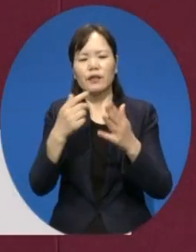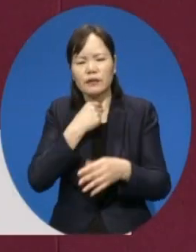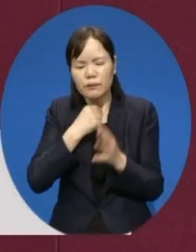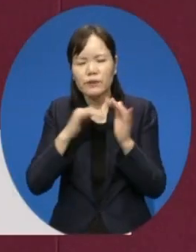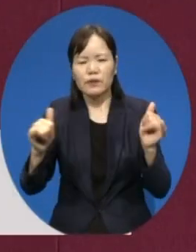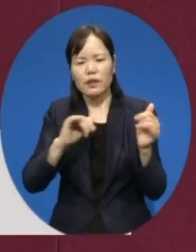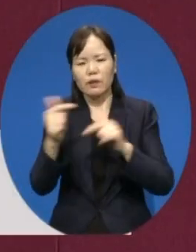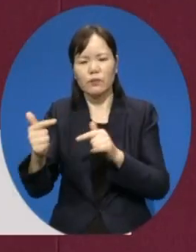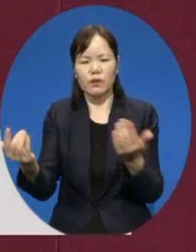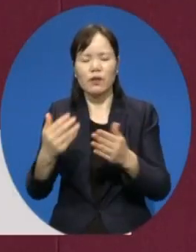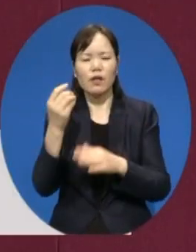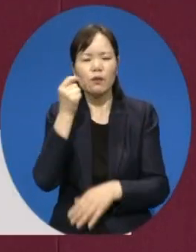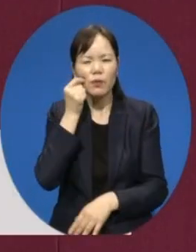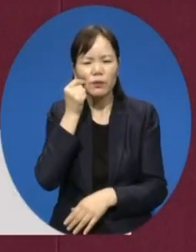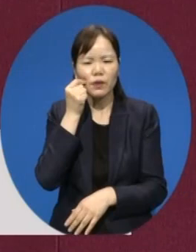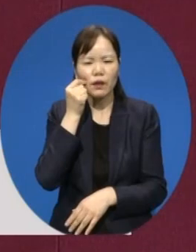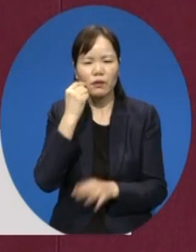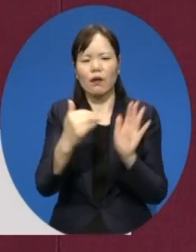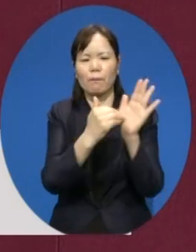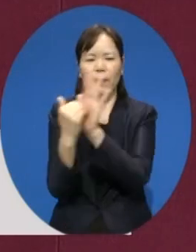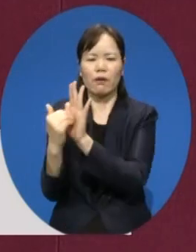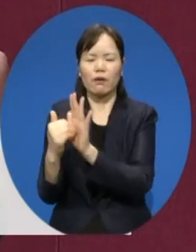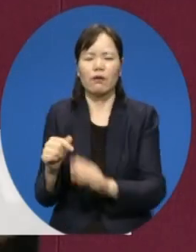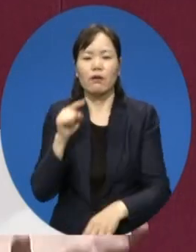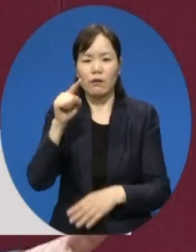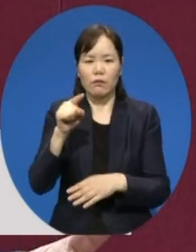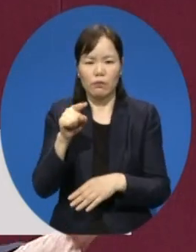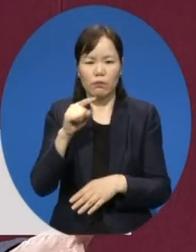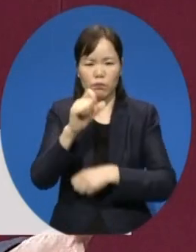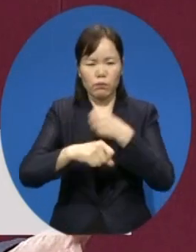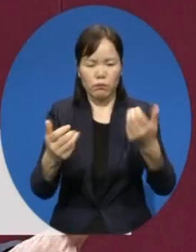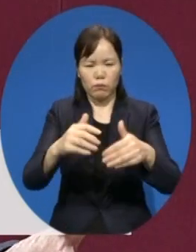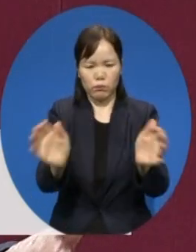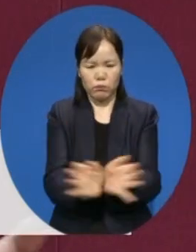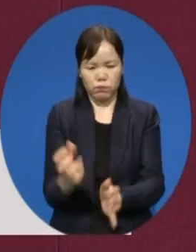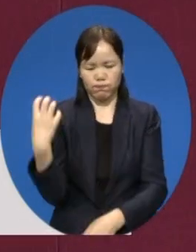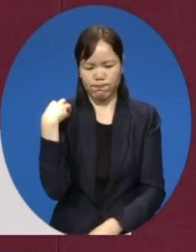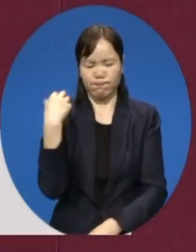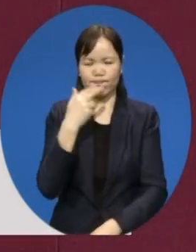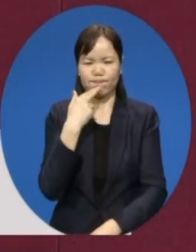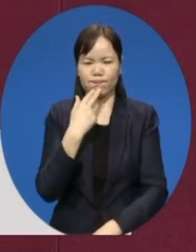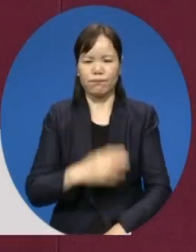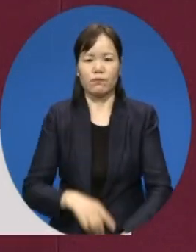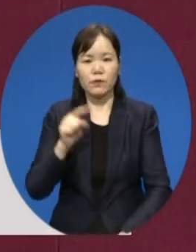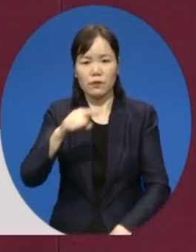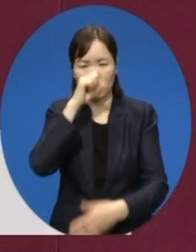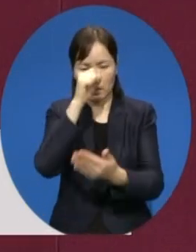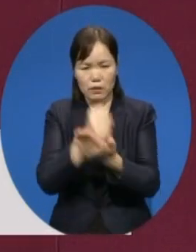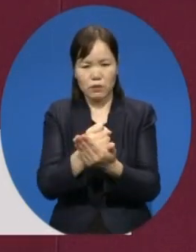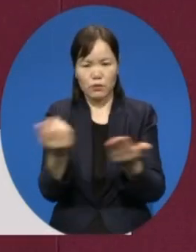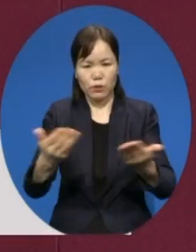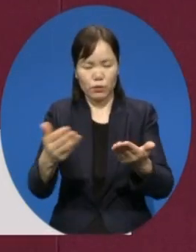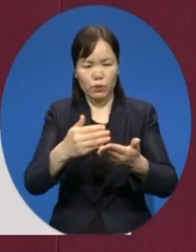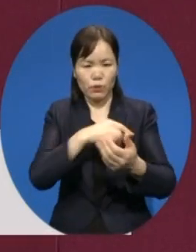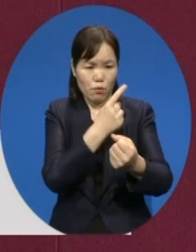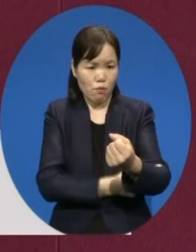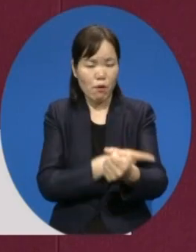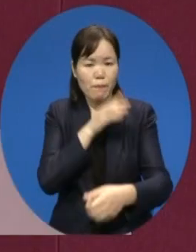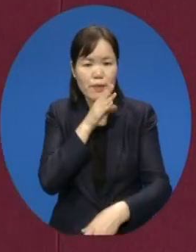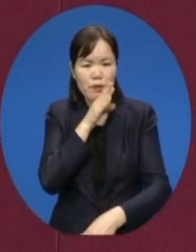못하게 허탕치게 막아버립니다. 그러고도 민주노총 아무런 책임지지 않습니다. 이게 정상적인 노동권